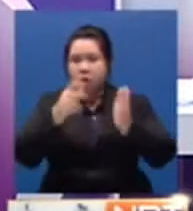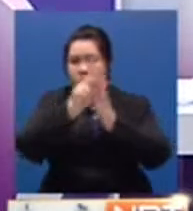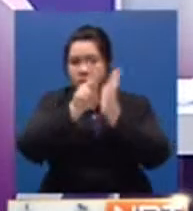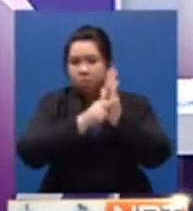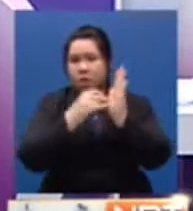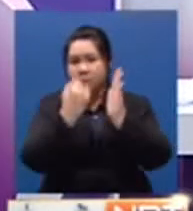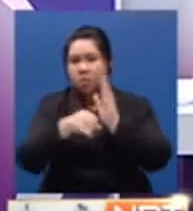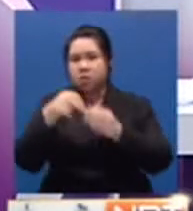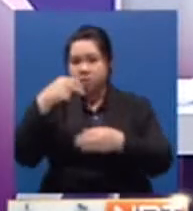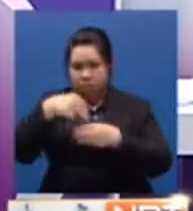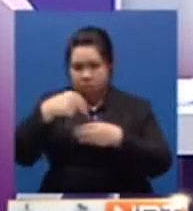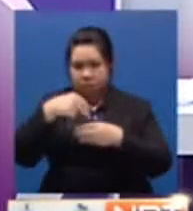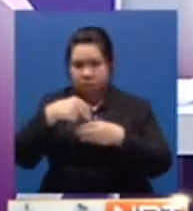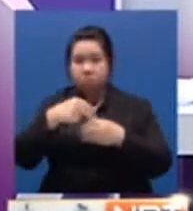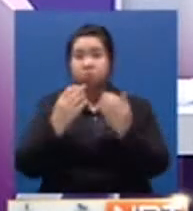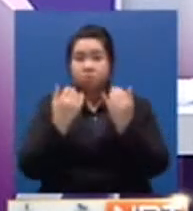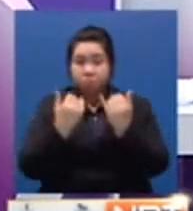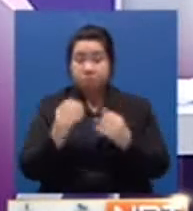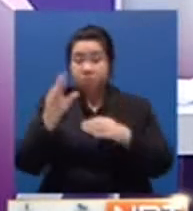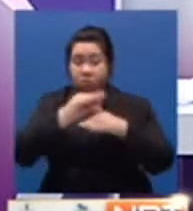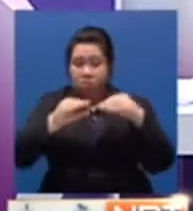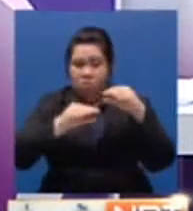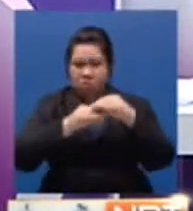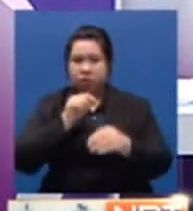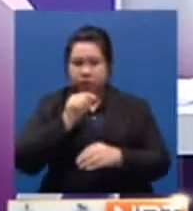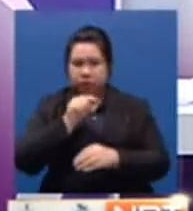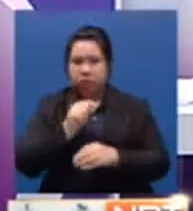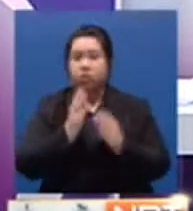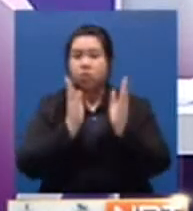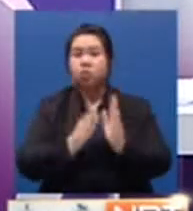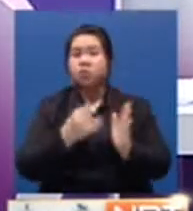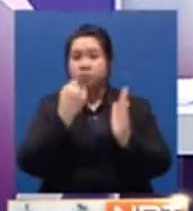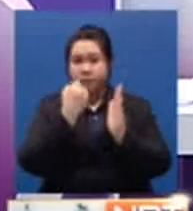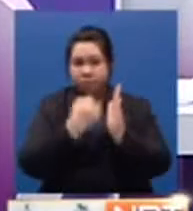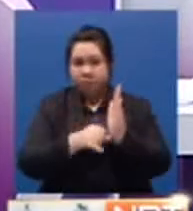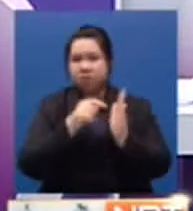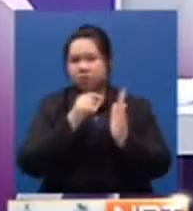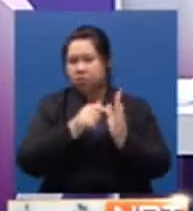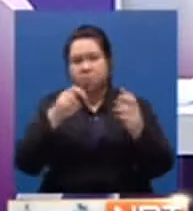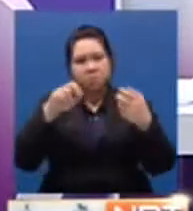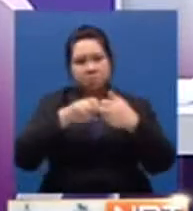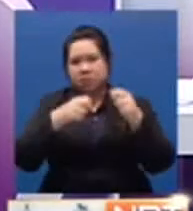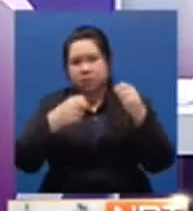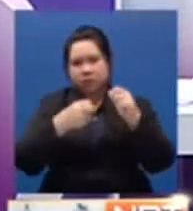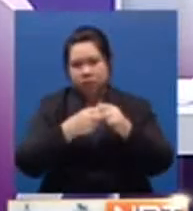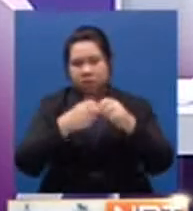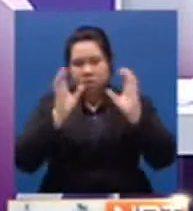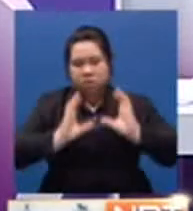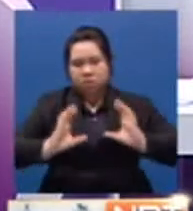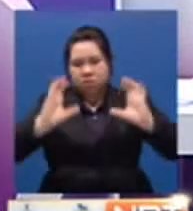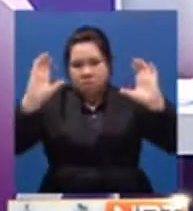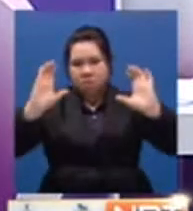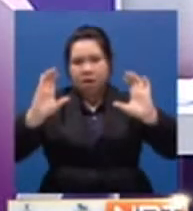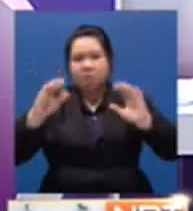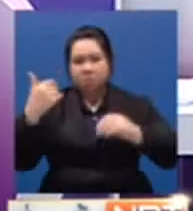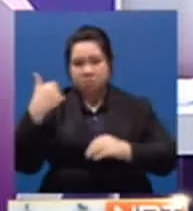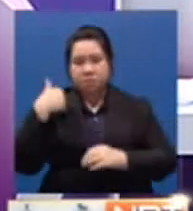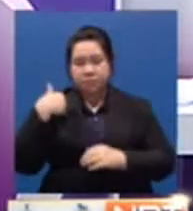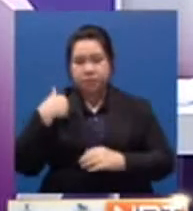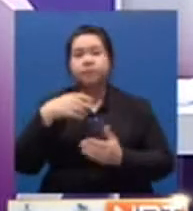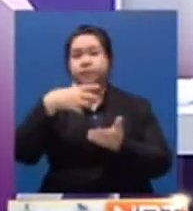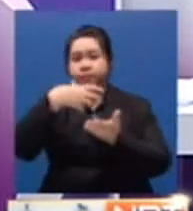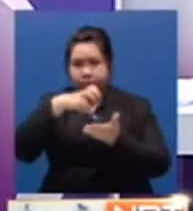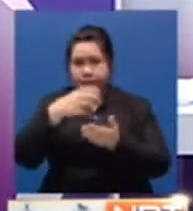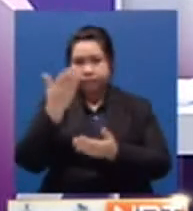จังด้วยเพราะเขาบอกว่าโครงการแบบนี้ล่ะค่ะคนที่ทำผิดแบบนี้สร้างความเสียหายให้กับรัฐเป็นจำนวนมากไปติดตามจากรายง